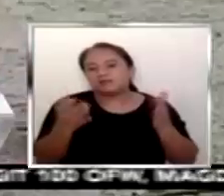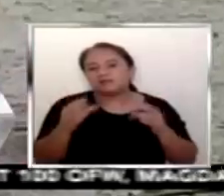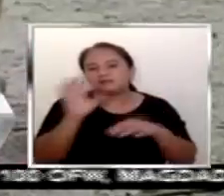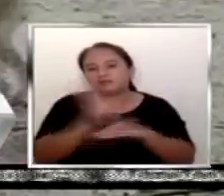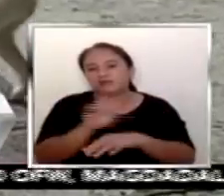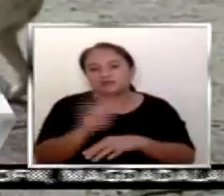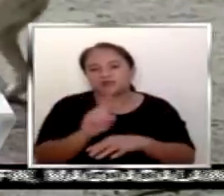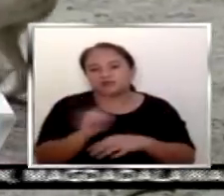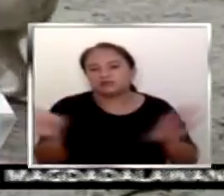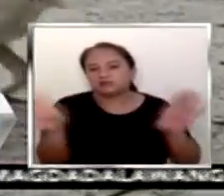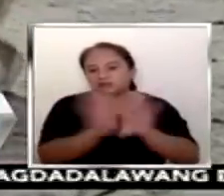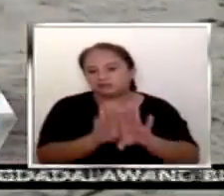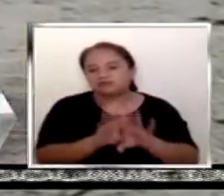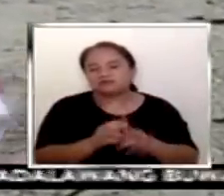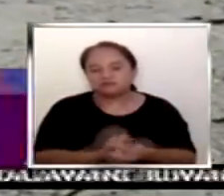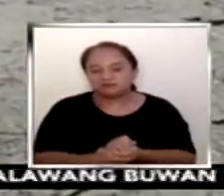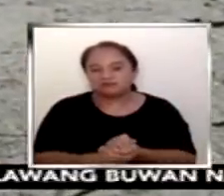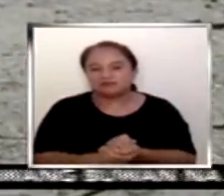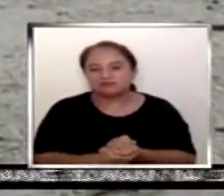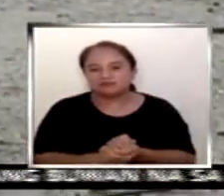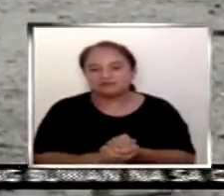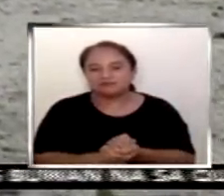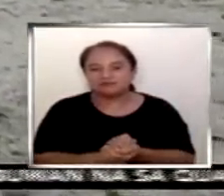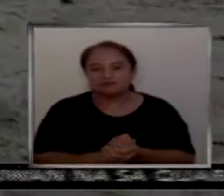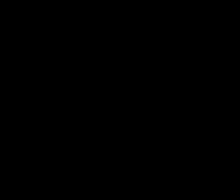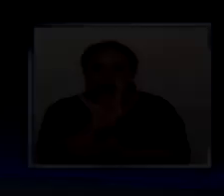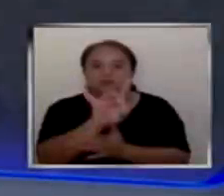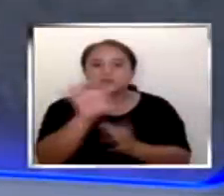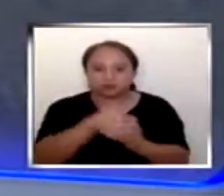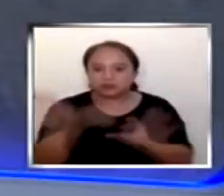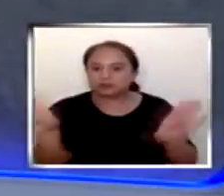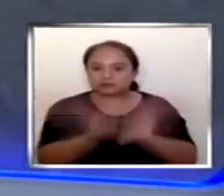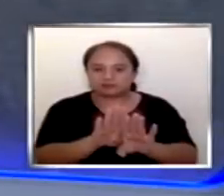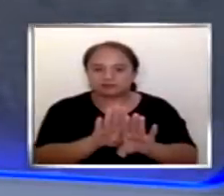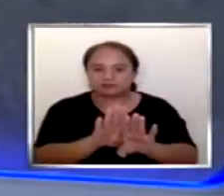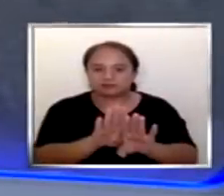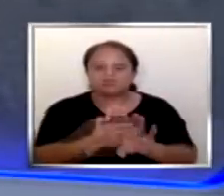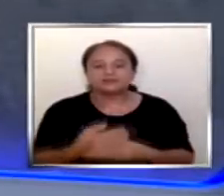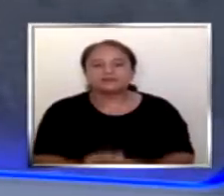magsara. Leigh Alves, Nakatutok, 24 Oras.